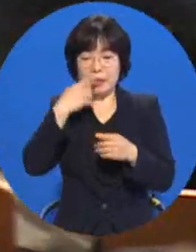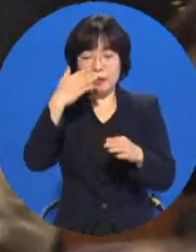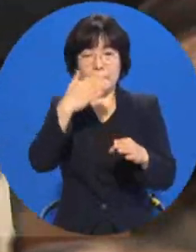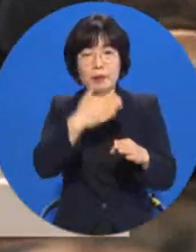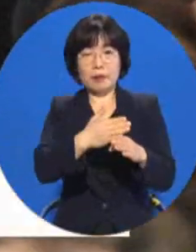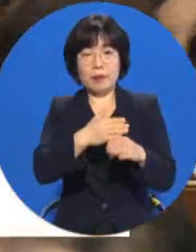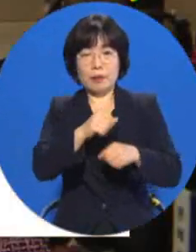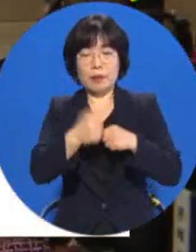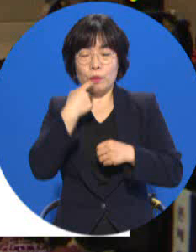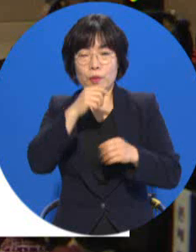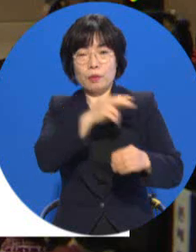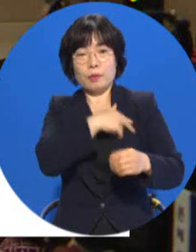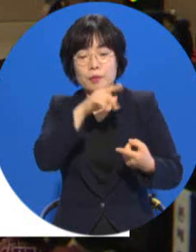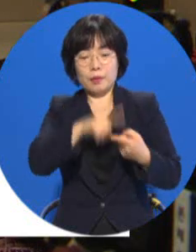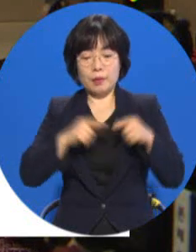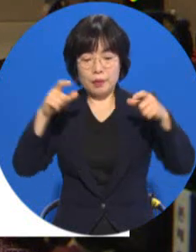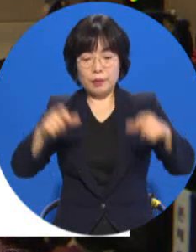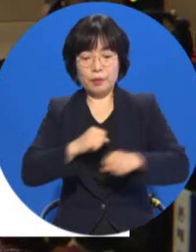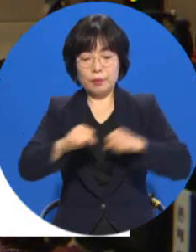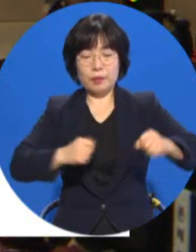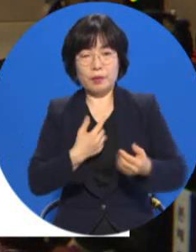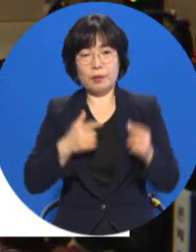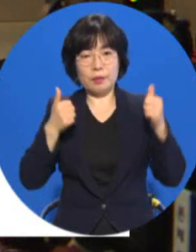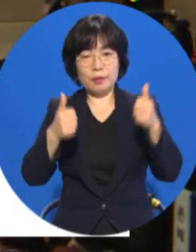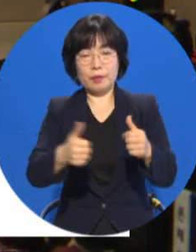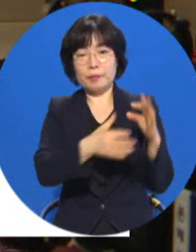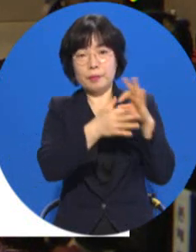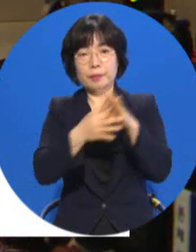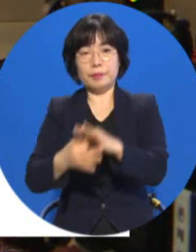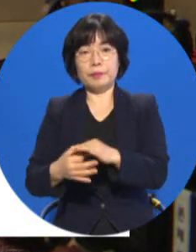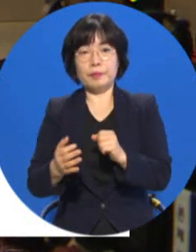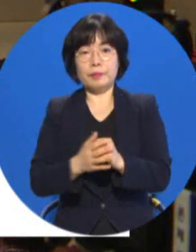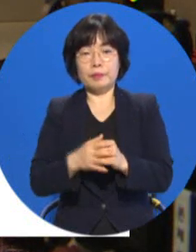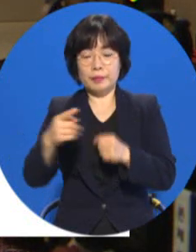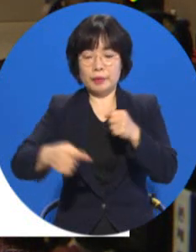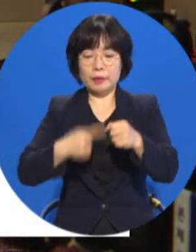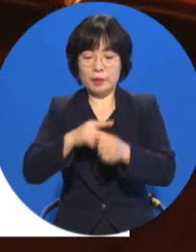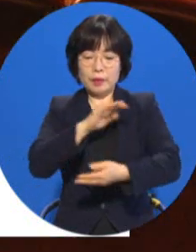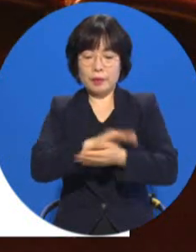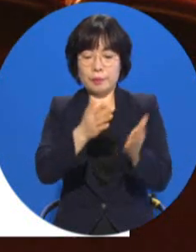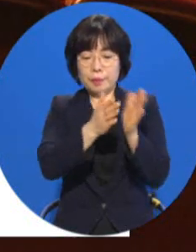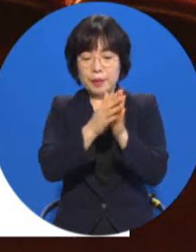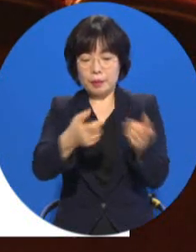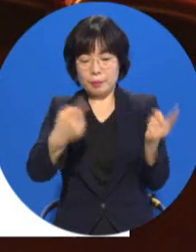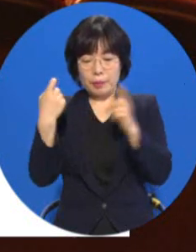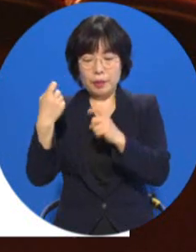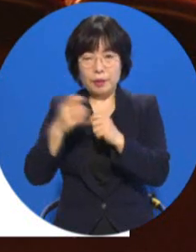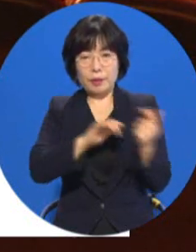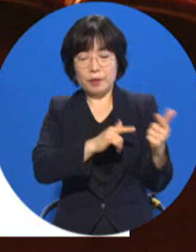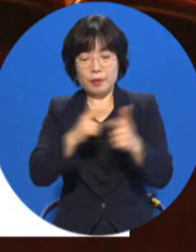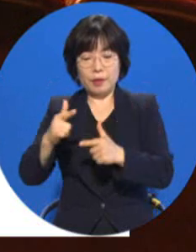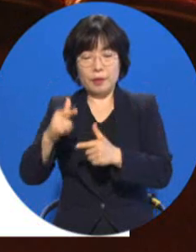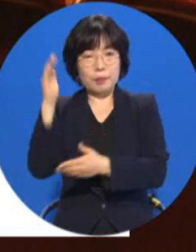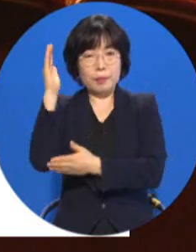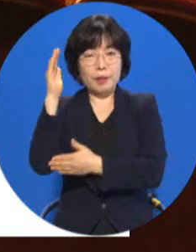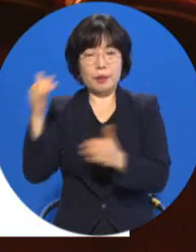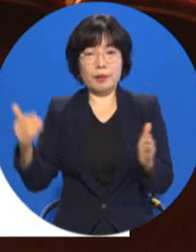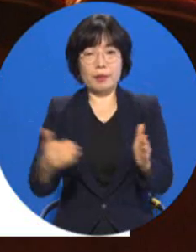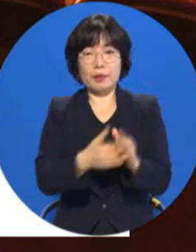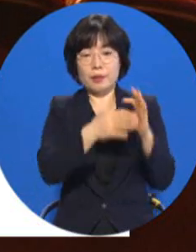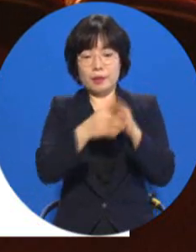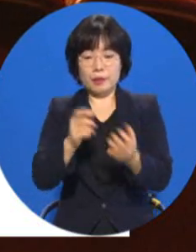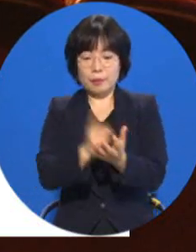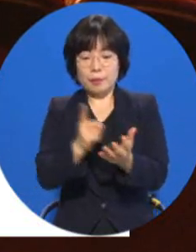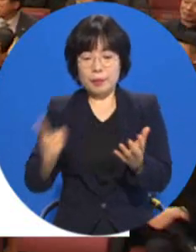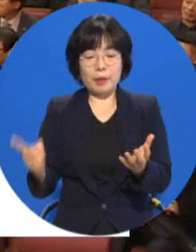민주평화당 황종 의원도 지역 행보에 속도를 내고 있습니다. 연초 출판 기념회를 통해 선거운동 포문을 열었던 황 의원은